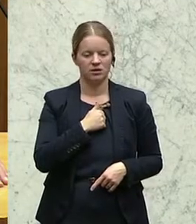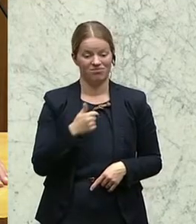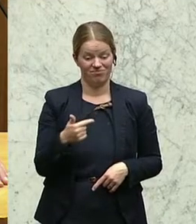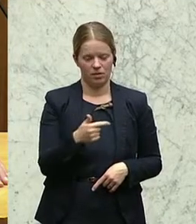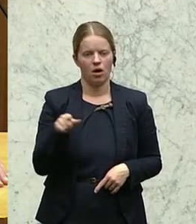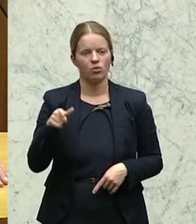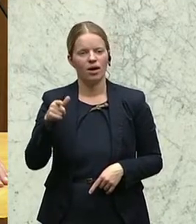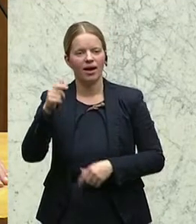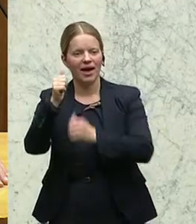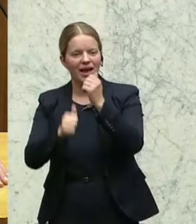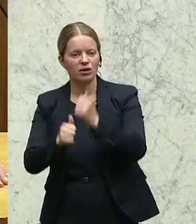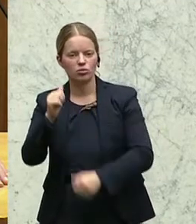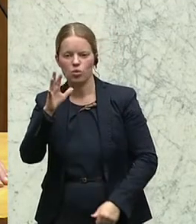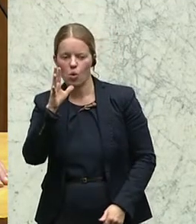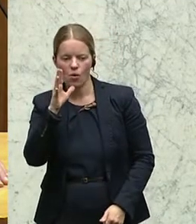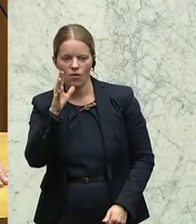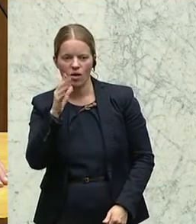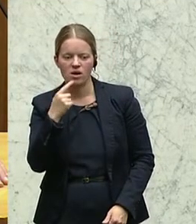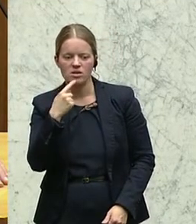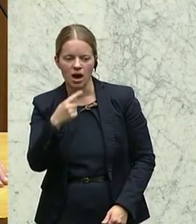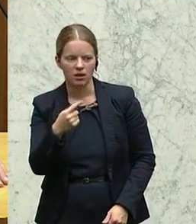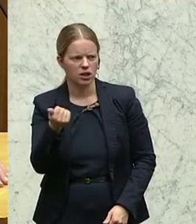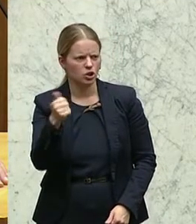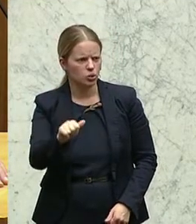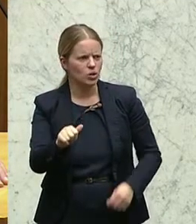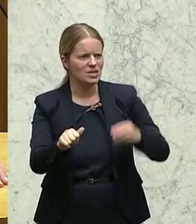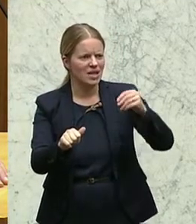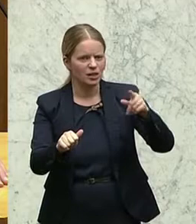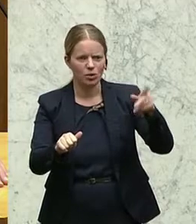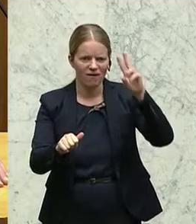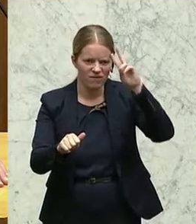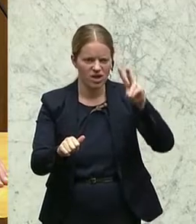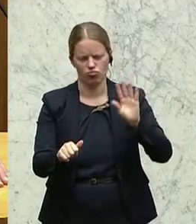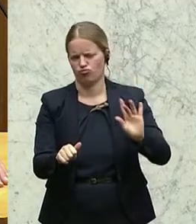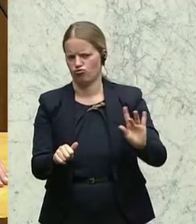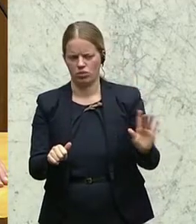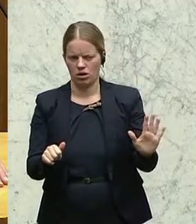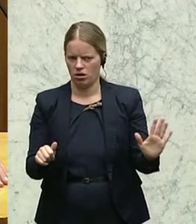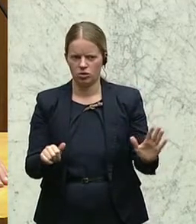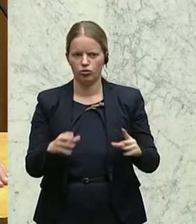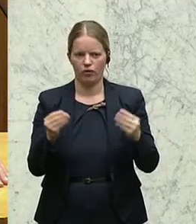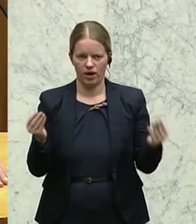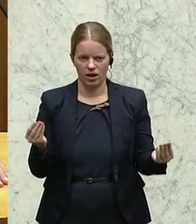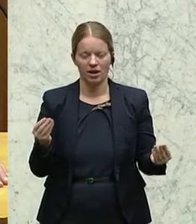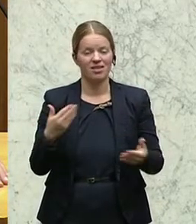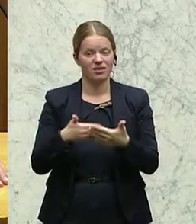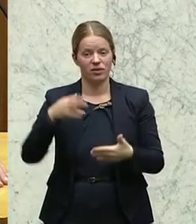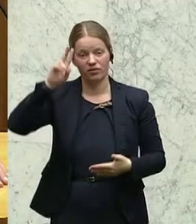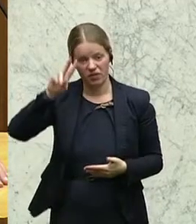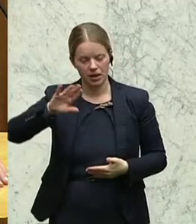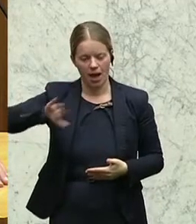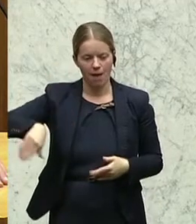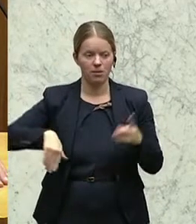kritisiert, 2 Standorte Salzburg und Wien gegeben. Was wird jetzt gemacht? Der Standort Wien fällt weg. Es bleibt nur mehr der